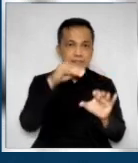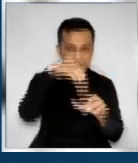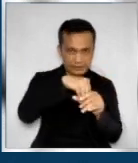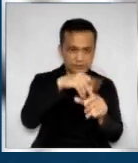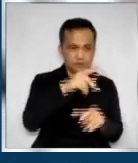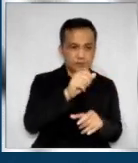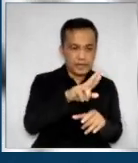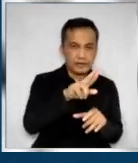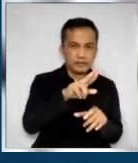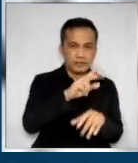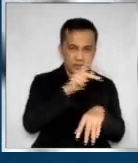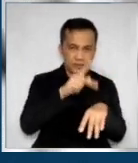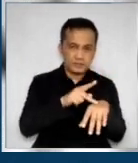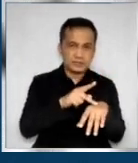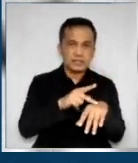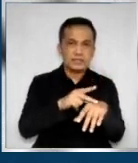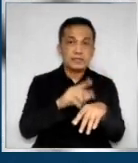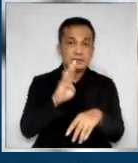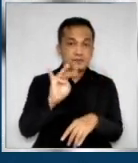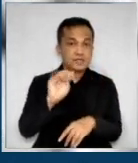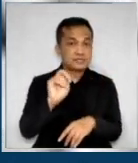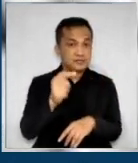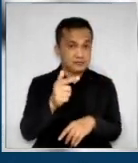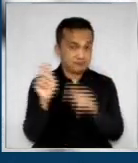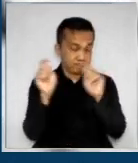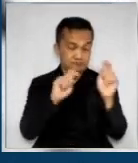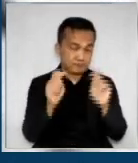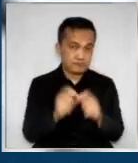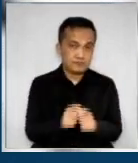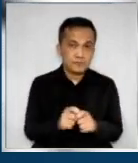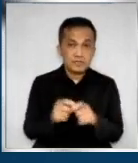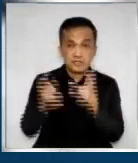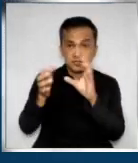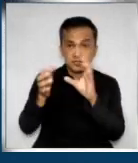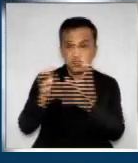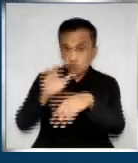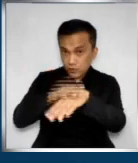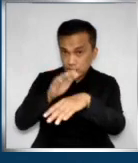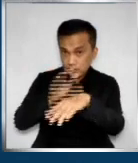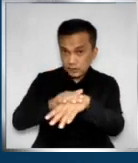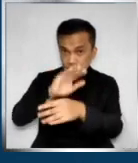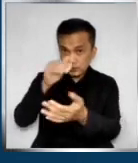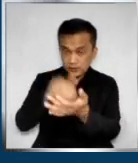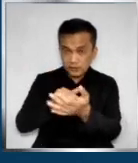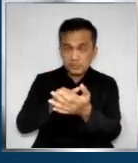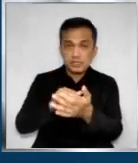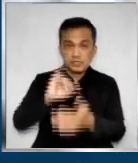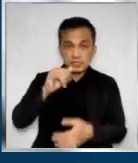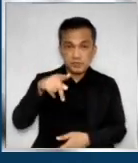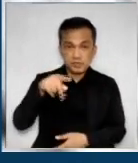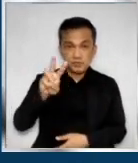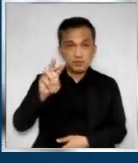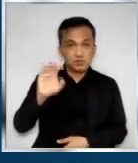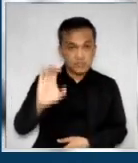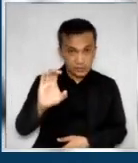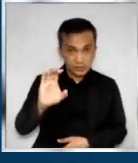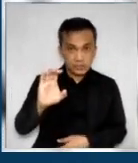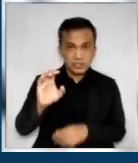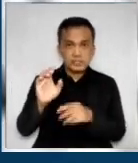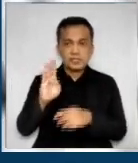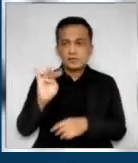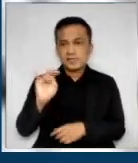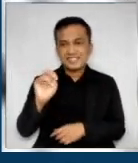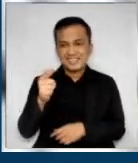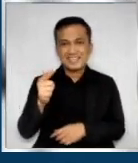Bising. At mga kapuso, ayon po sa Joint Typhoon Warning Center o JTWC, ang bagyong Bising ang kauna-unahang